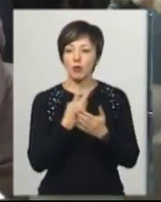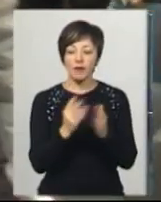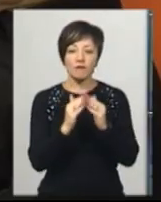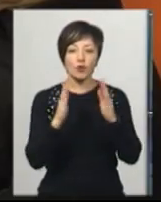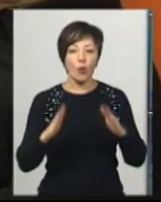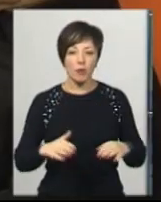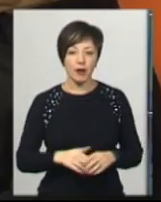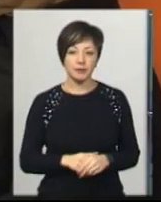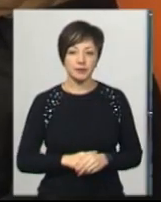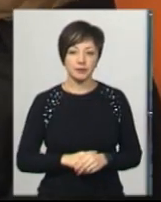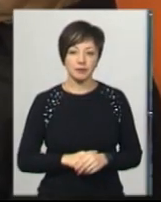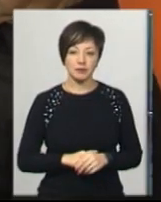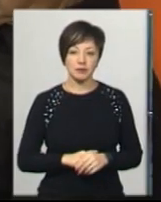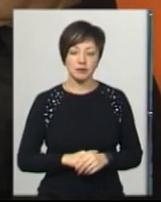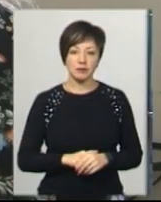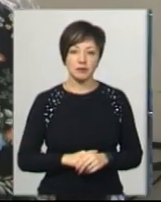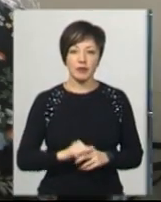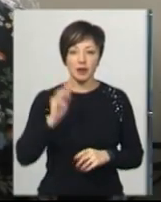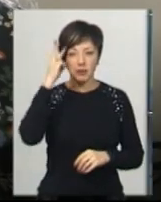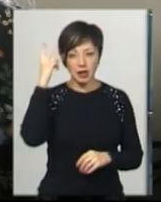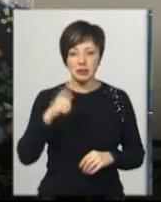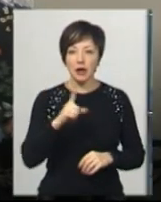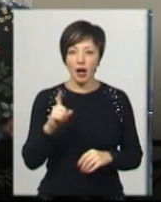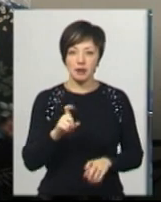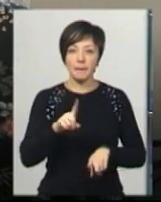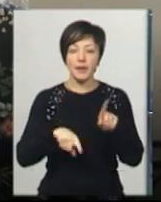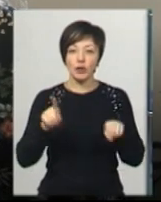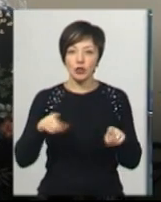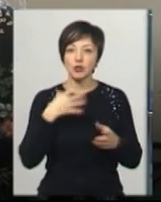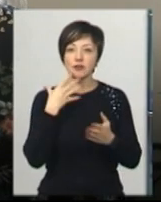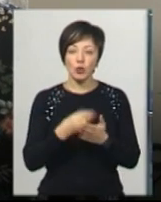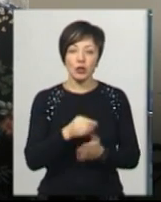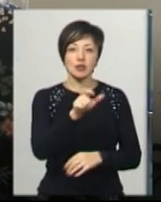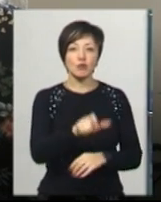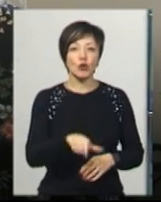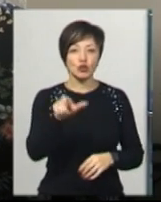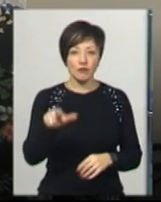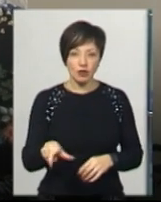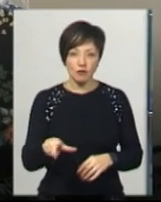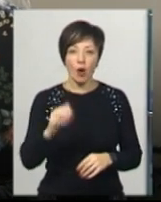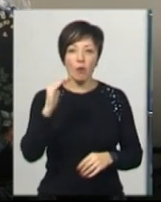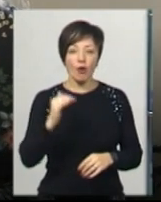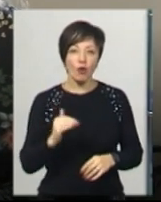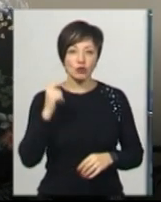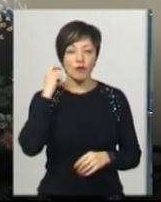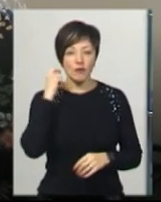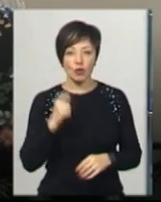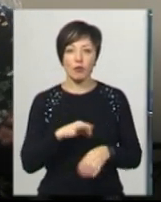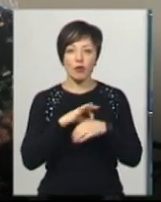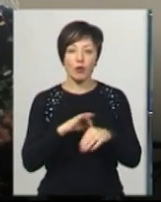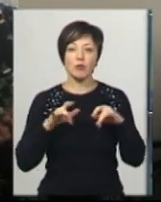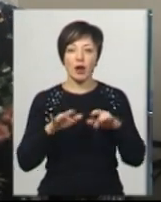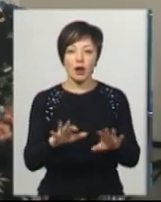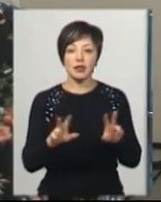дому, додає Леся Андрейко. «Хмельницькгаз періодично для своїх споживачів молодшого віку проводимо